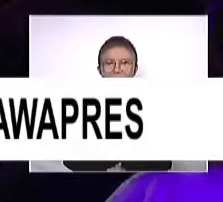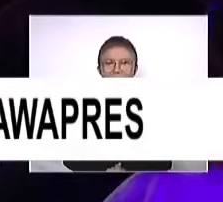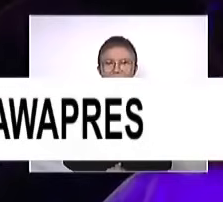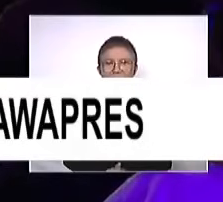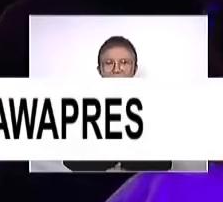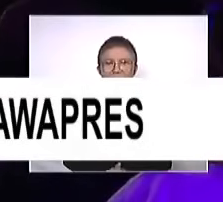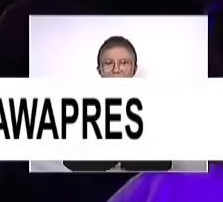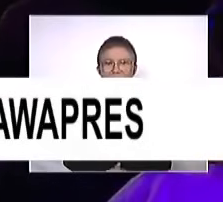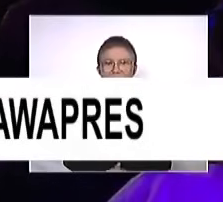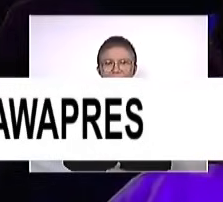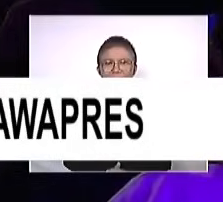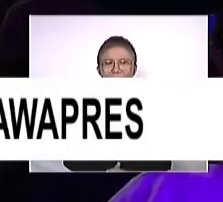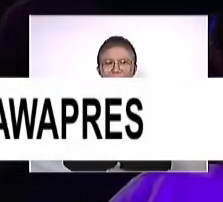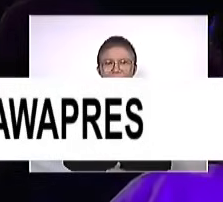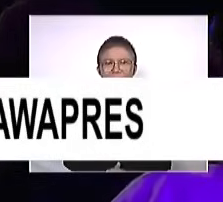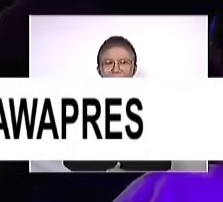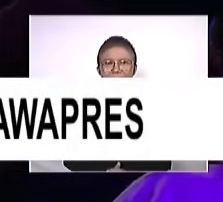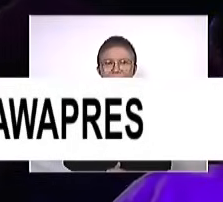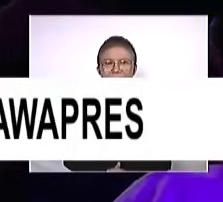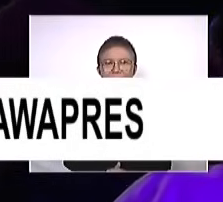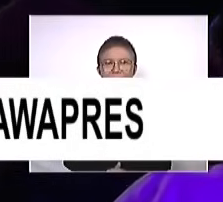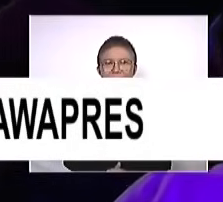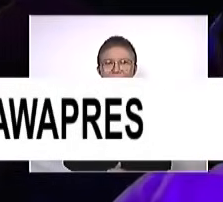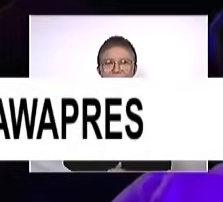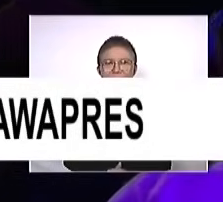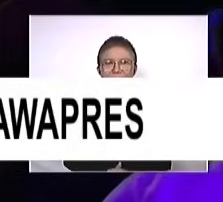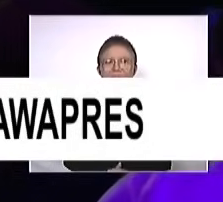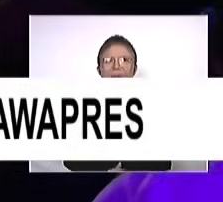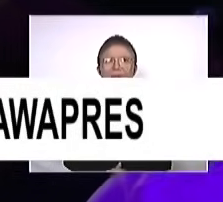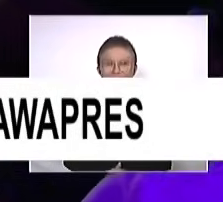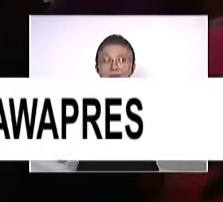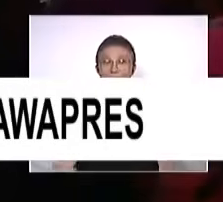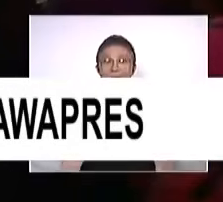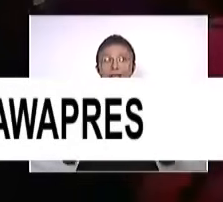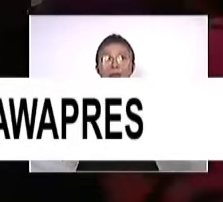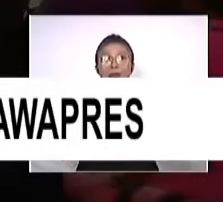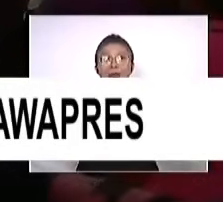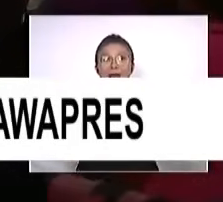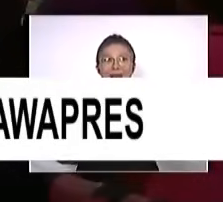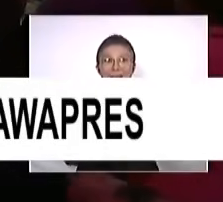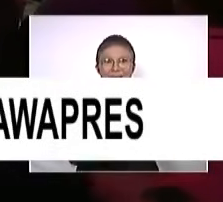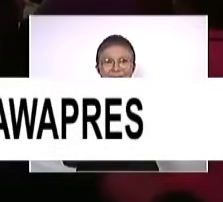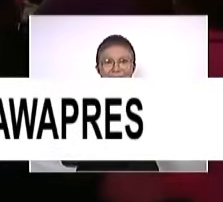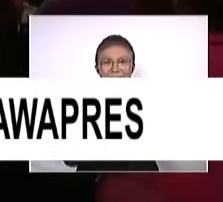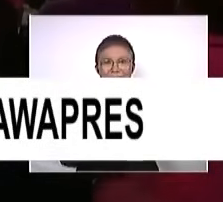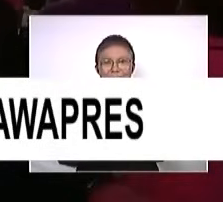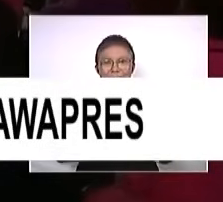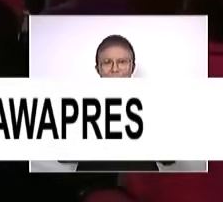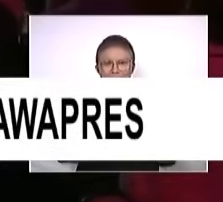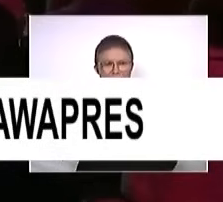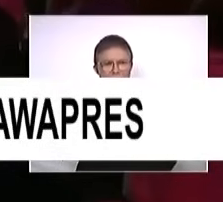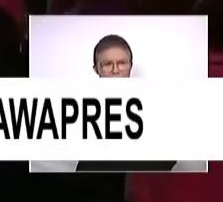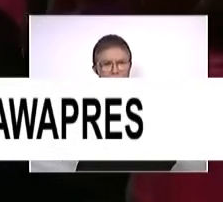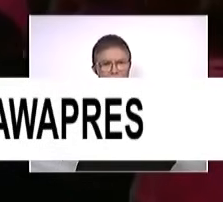tingkatkan kualitas debatnya dengan ee membangun konstruksi narasi atau pernyataan atau membuat Pertanyaan yang memang